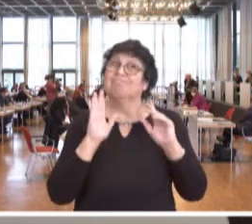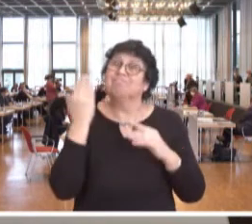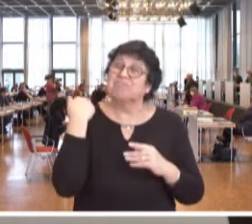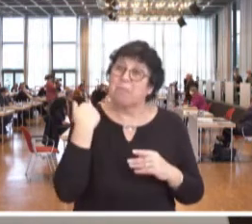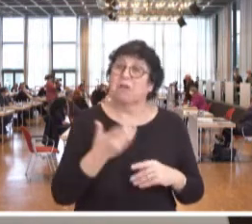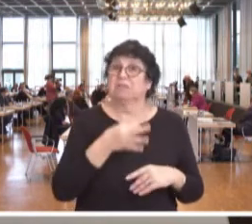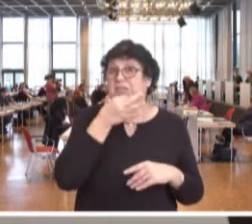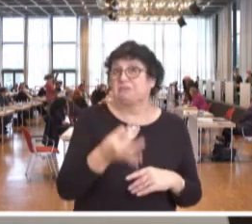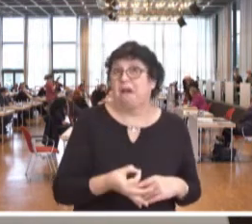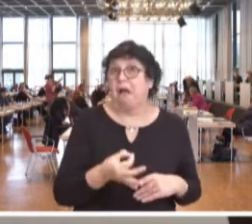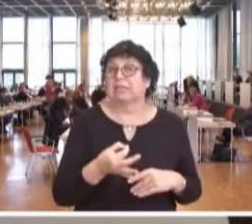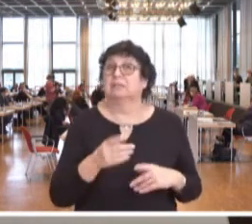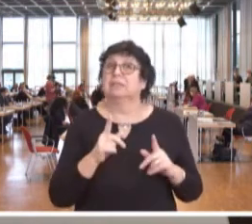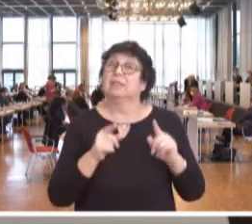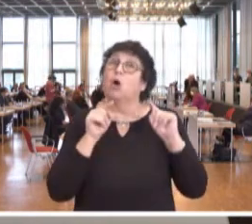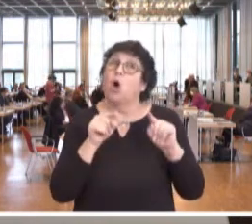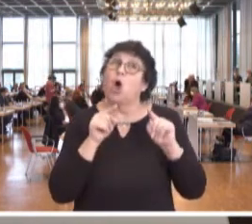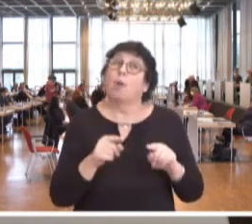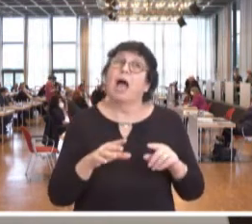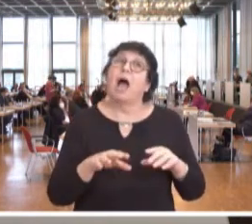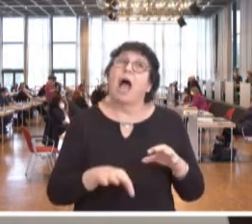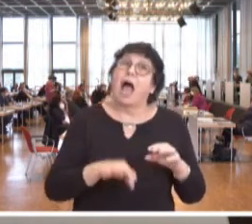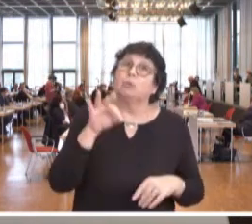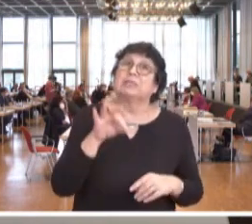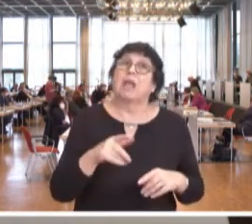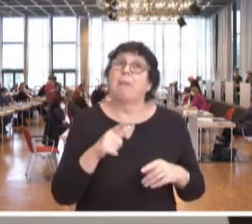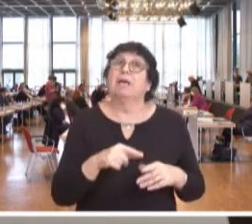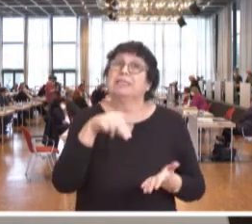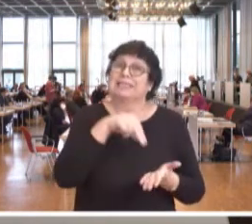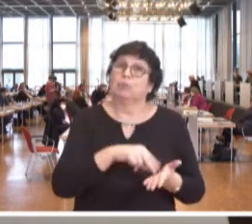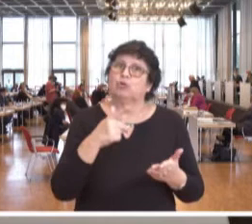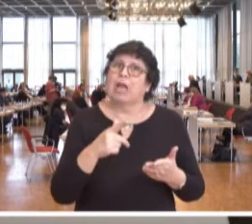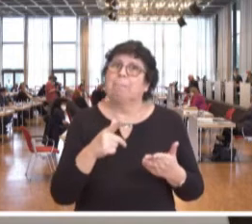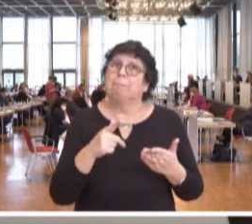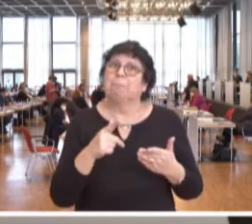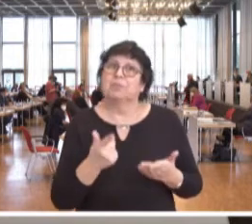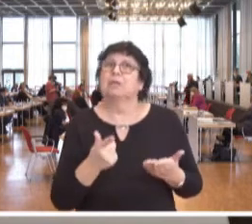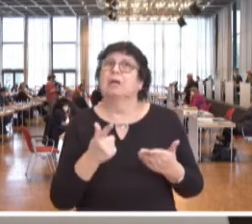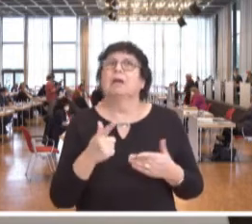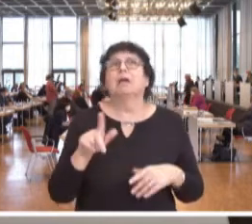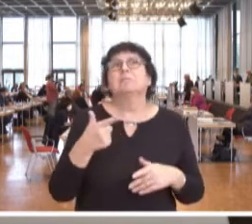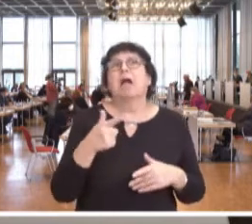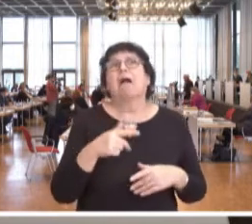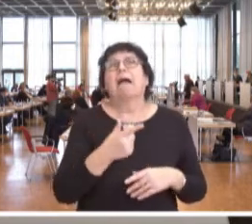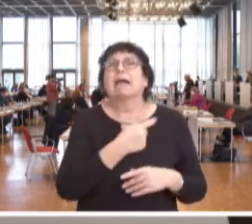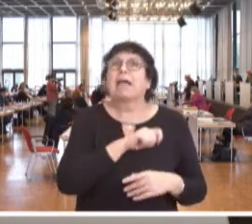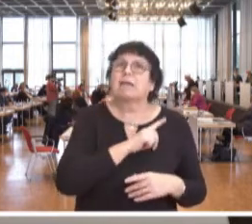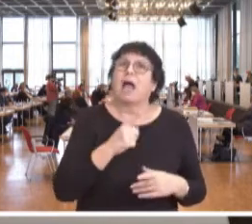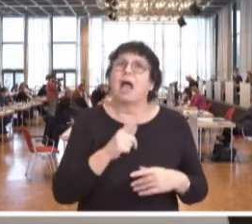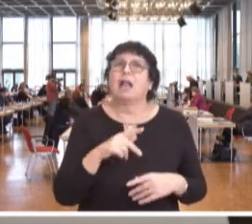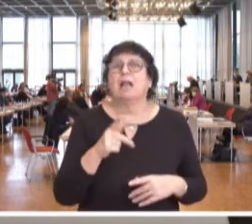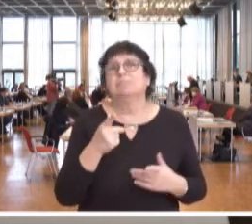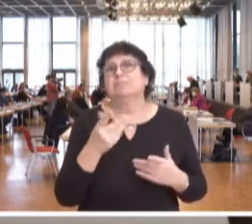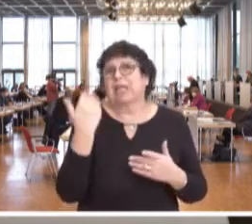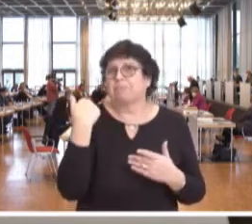ob der verhängte Ausnahmezustand des Generals Jaruzelski ein patriotischer Akt war, wie François Mitterrand es